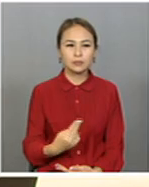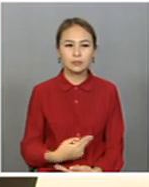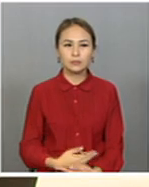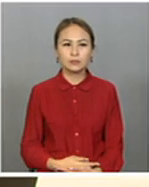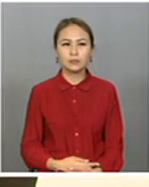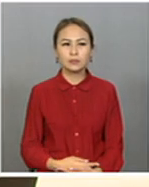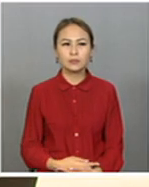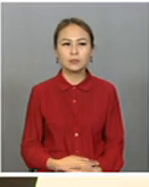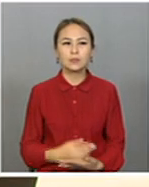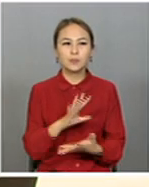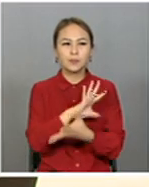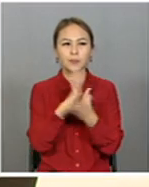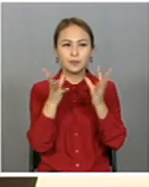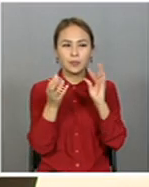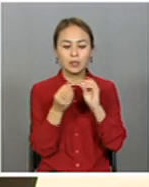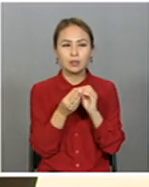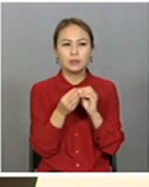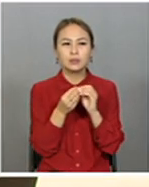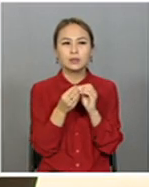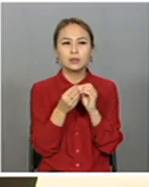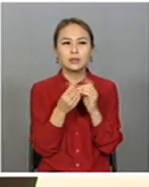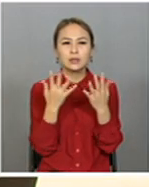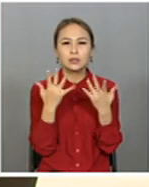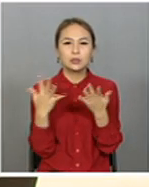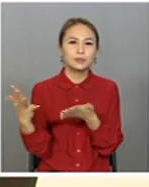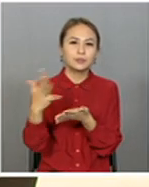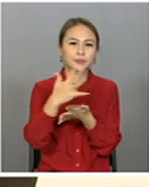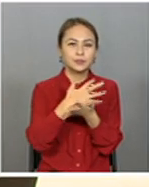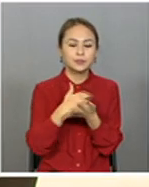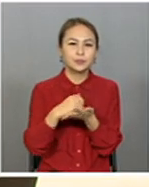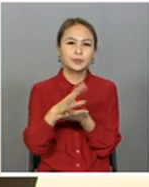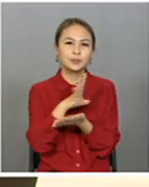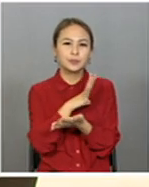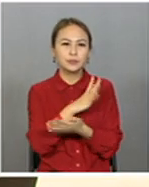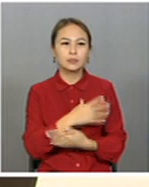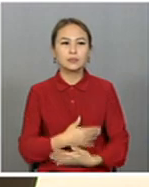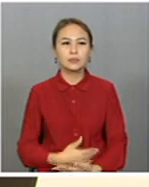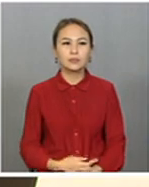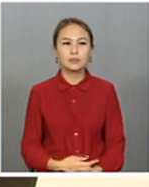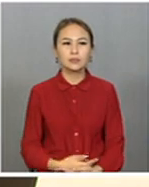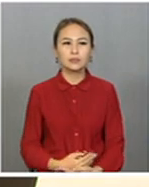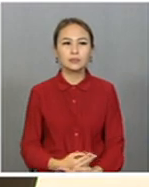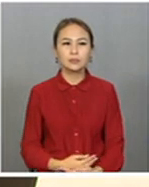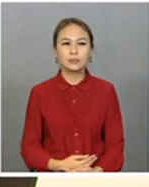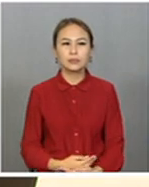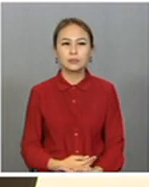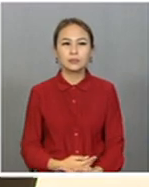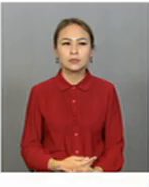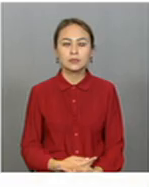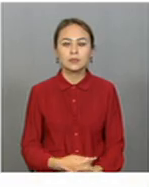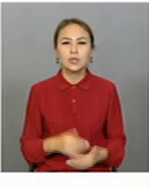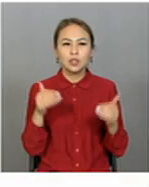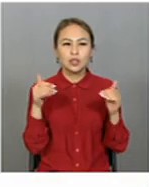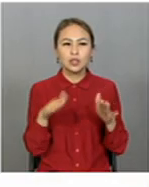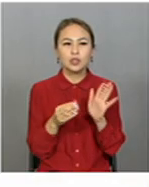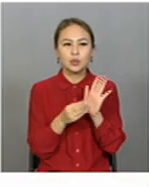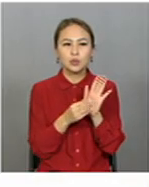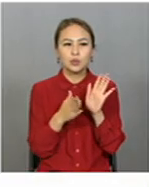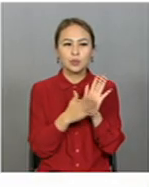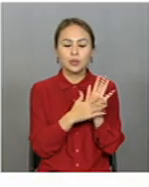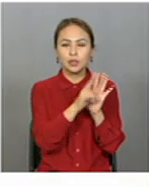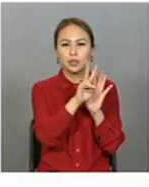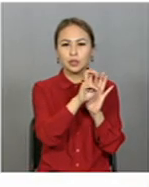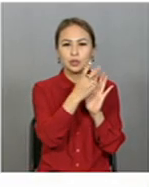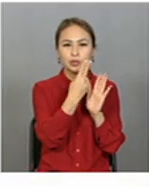3 егіз алқабынан неше центнер астық жиналғанын табайық. Шешуі. 200